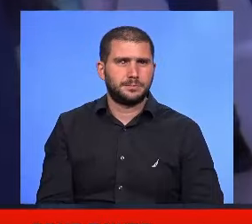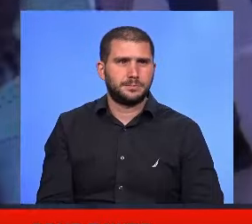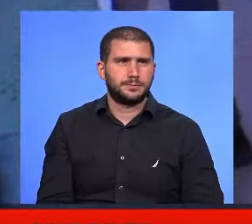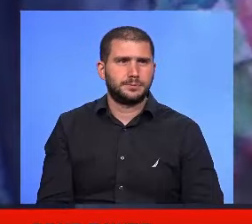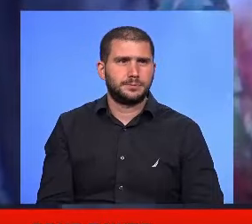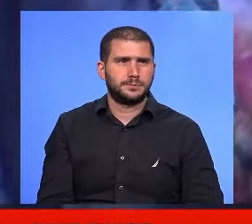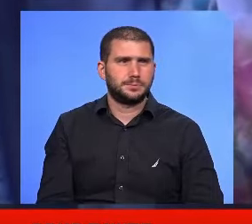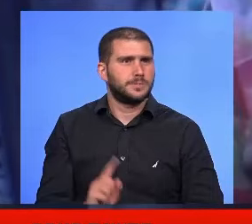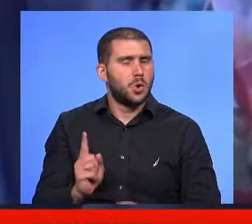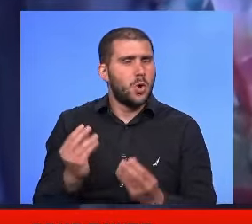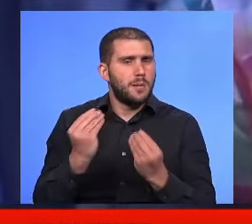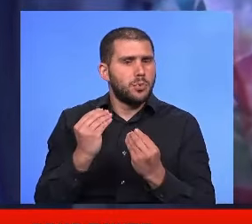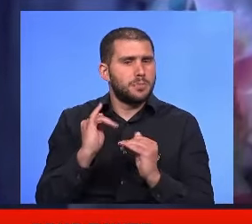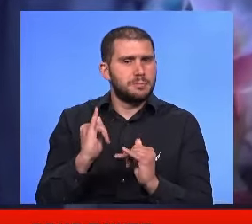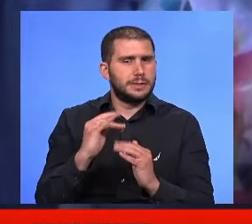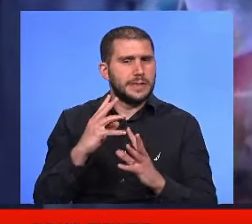לא לימדו אותה